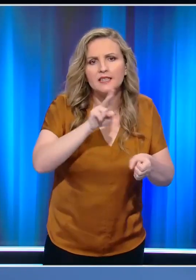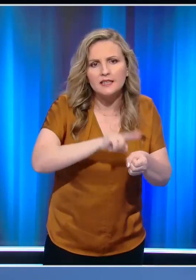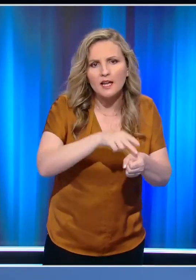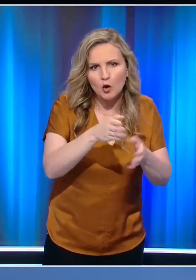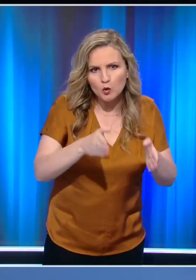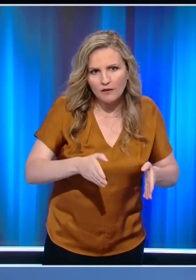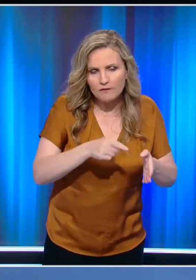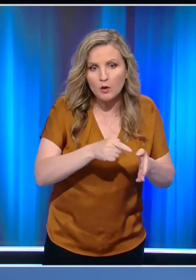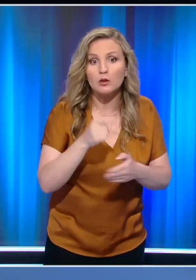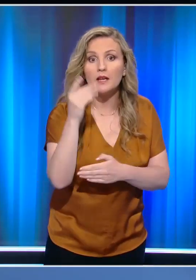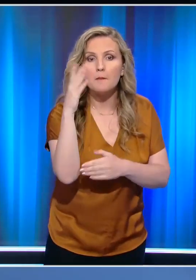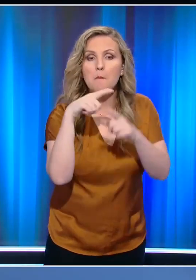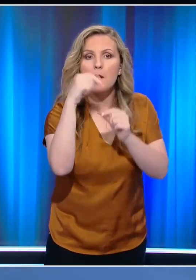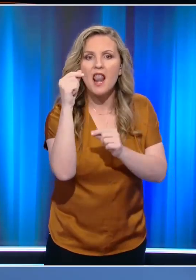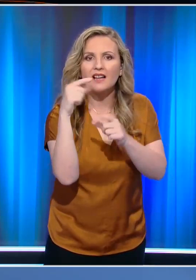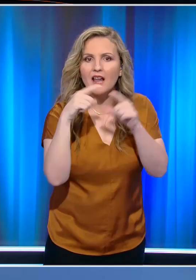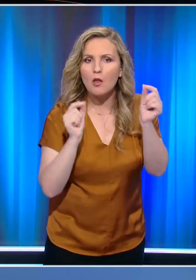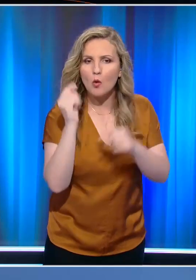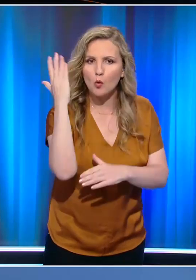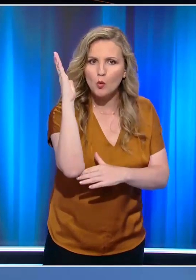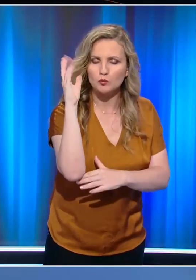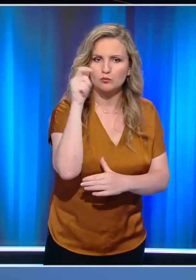να φυτέψει και ένα πλάτανο στη μνήμη του